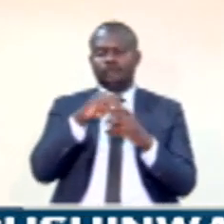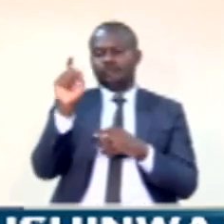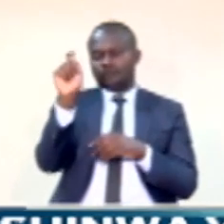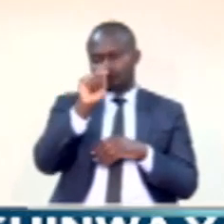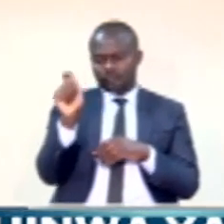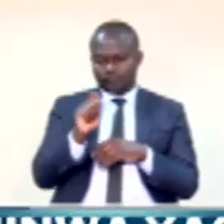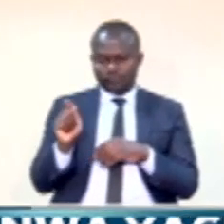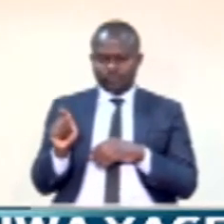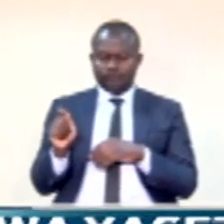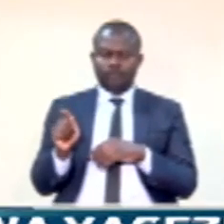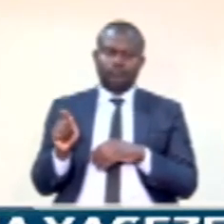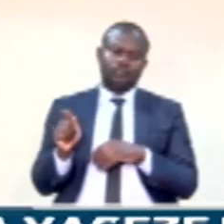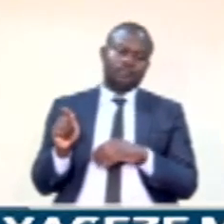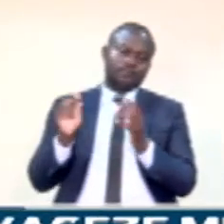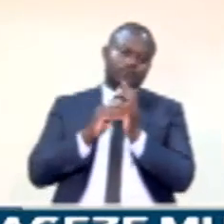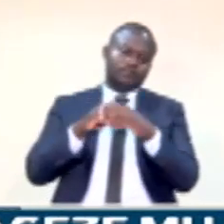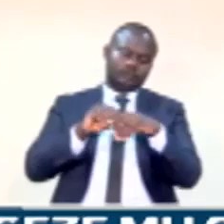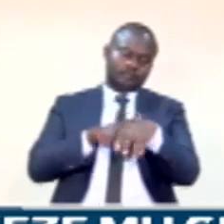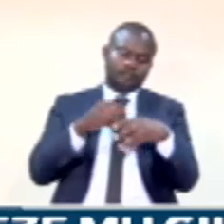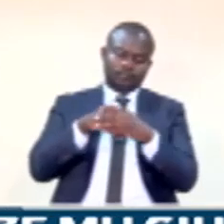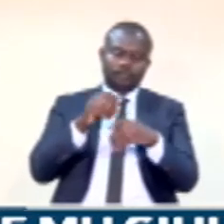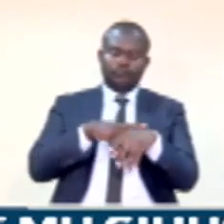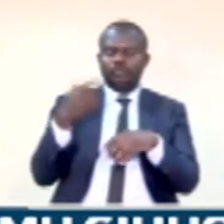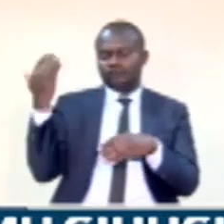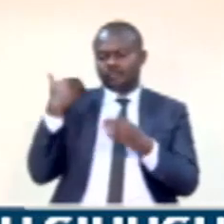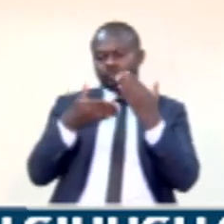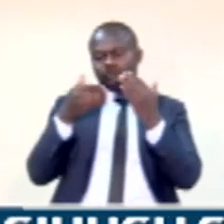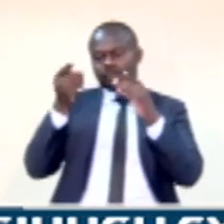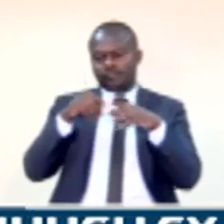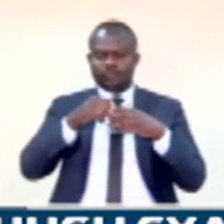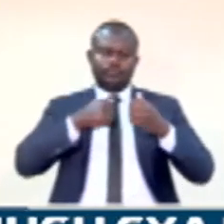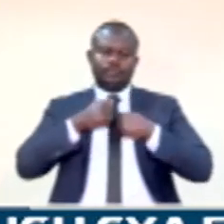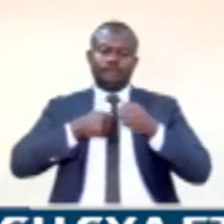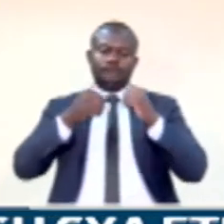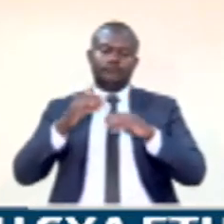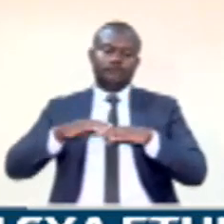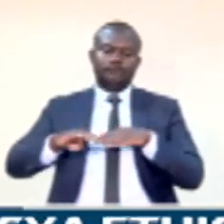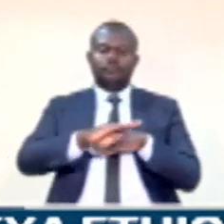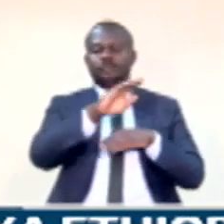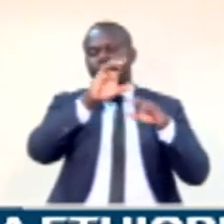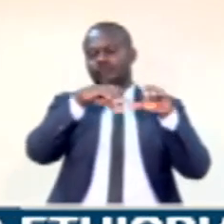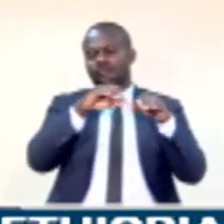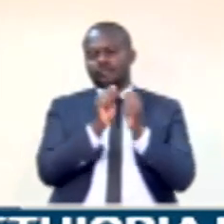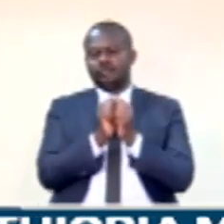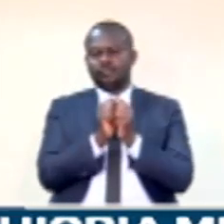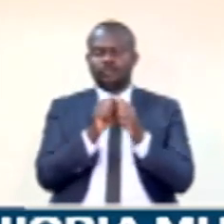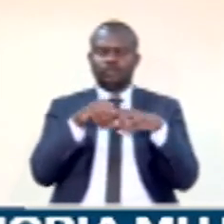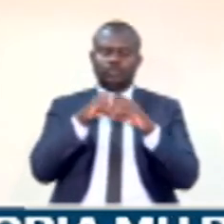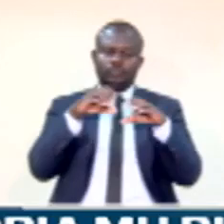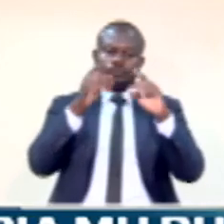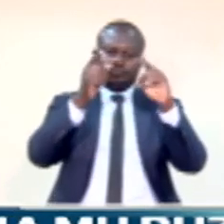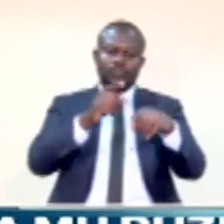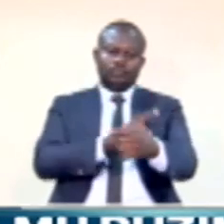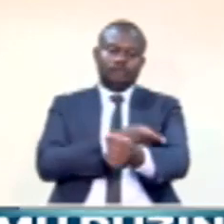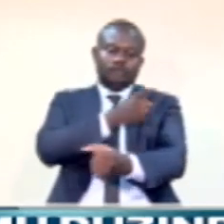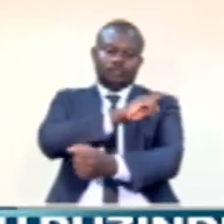Tanzania, ndetse no mu gihe cyashize twarabiganiriye, ikaza hano mu Rwanda ikajya muri Congo, muri Congo ikagera kuri